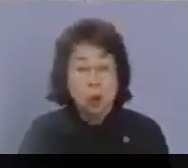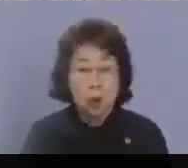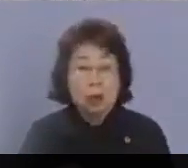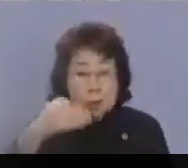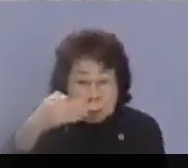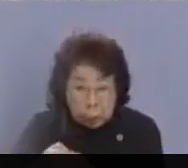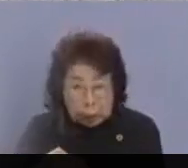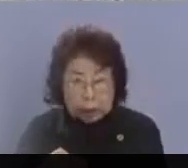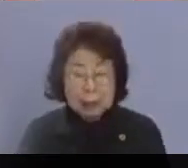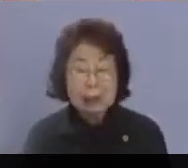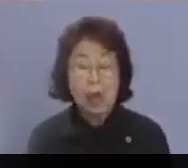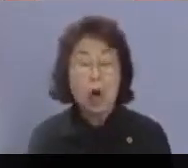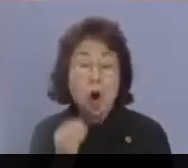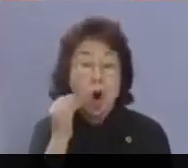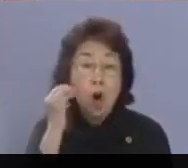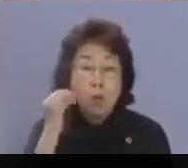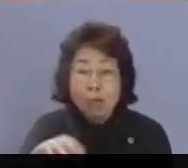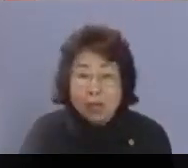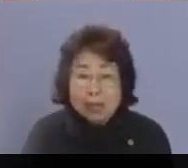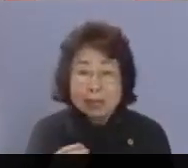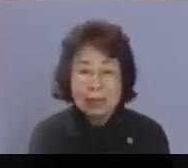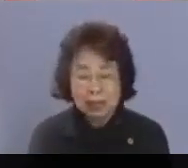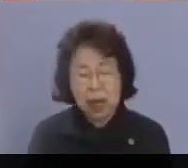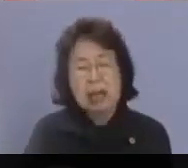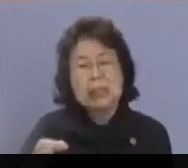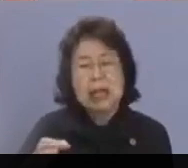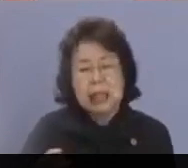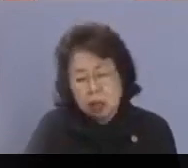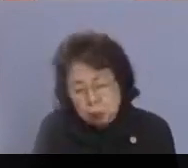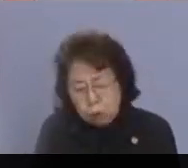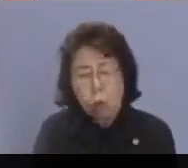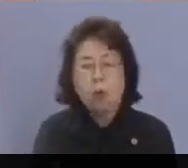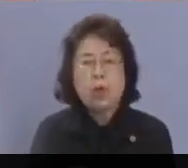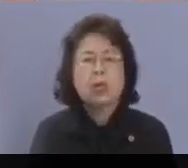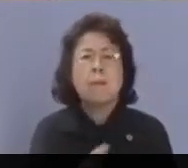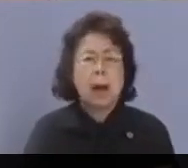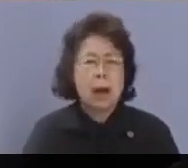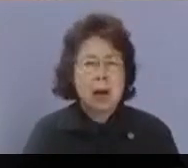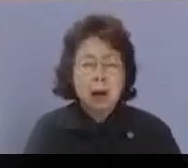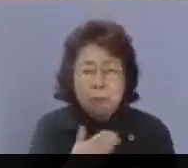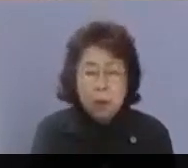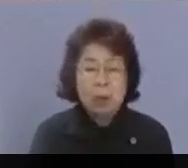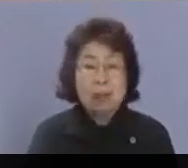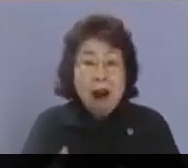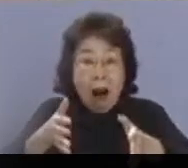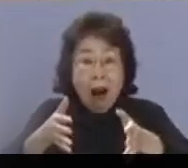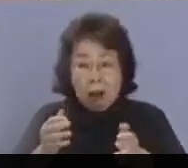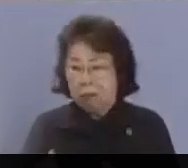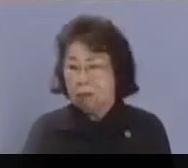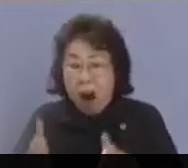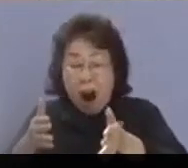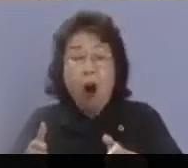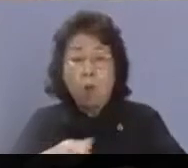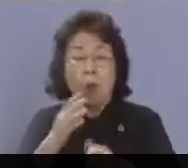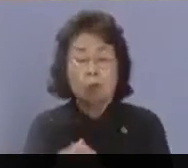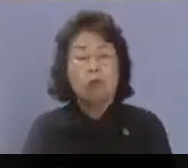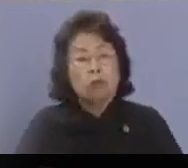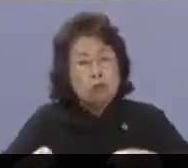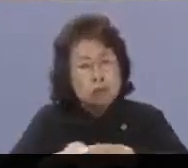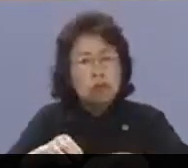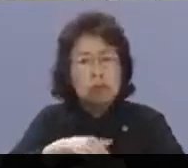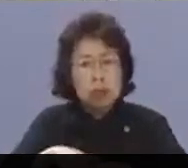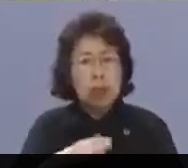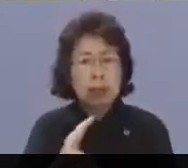폐점했습니다. 홈플러스 측이 역시 자산 유동화를 이유로 매각했고 각각 초고층 업무시설이나 주상복합이 들어설